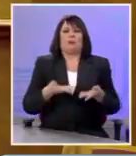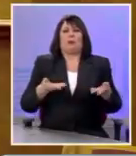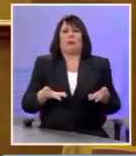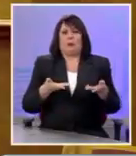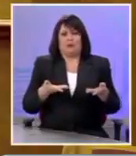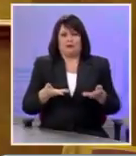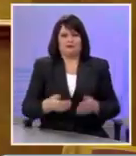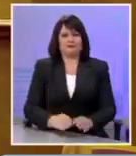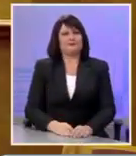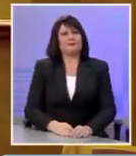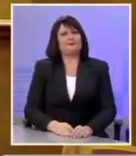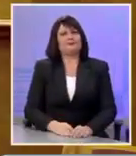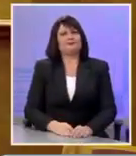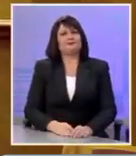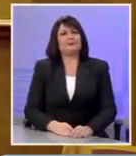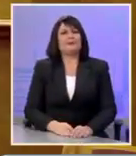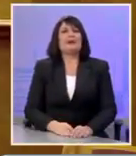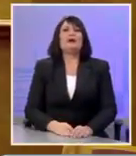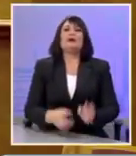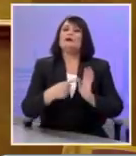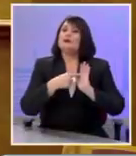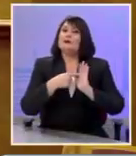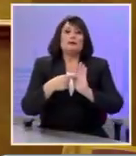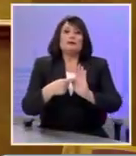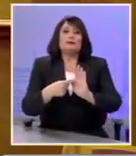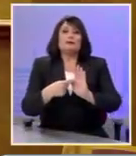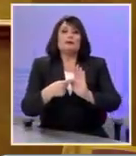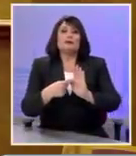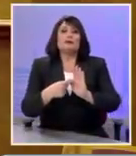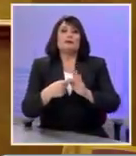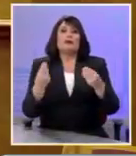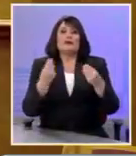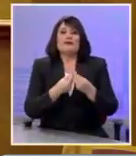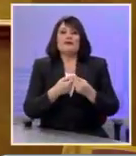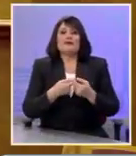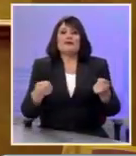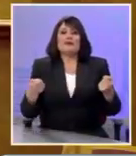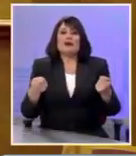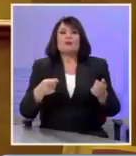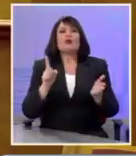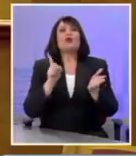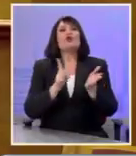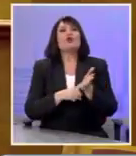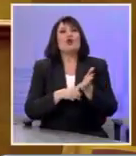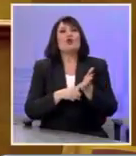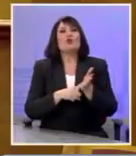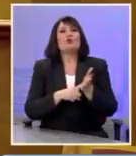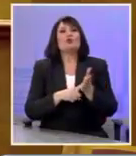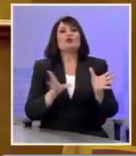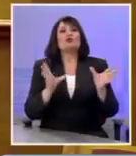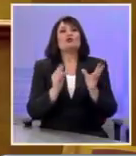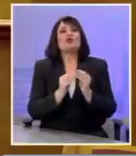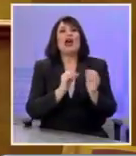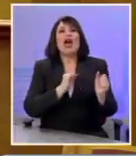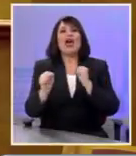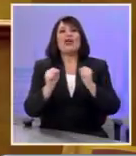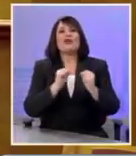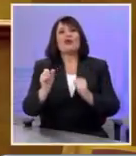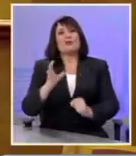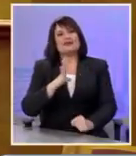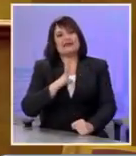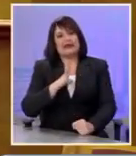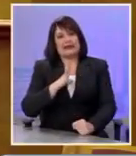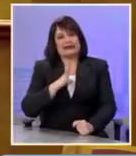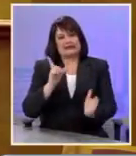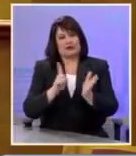Ανάλογο είναι και το μήνυμα από την εφαρμογή του πολύκροτου νόμου για την ανθρωπιστική κρίση.